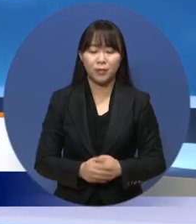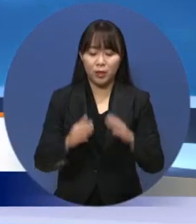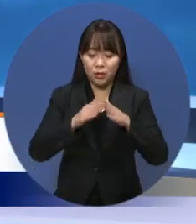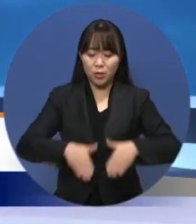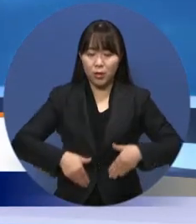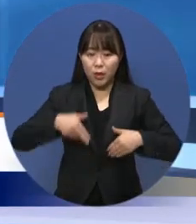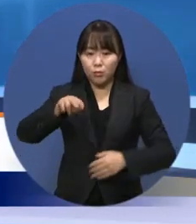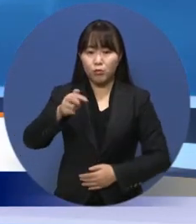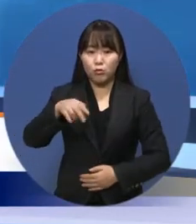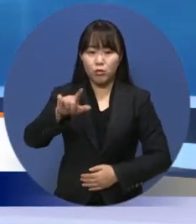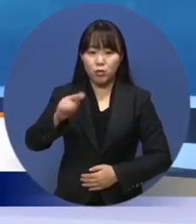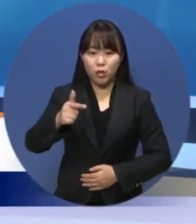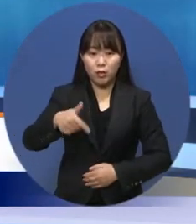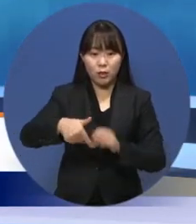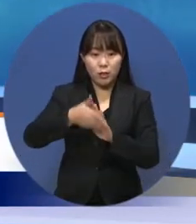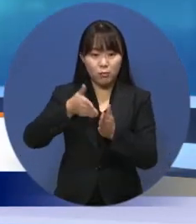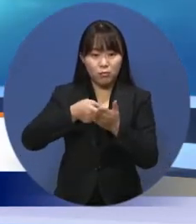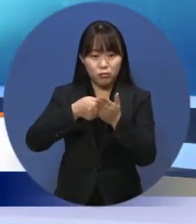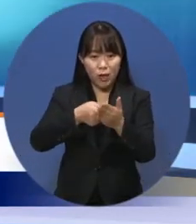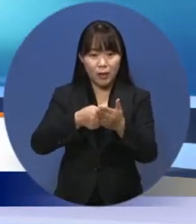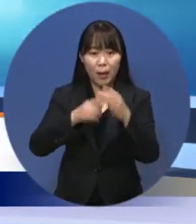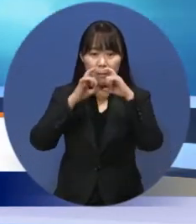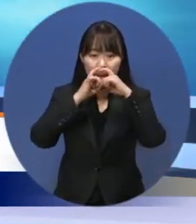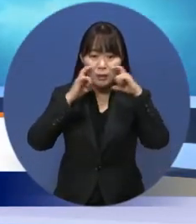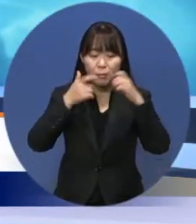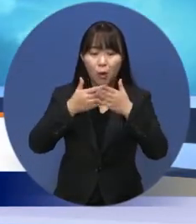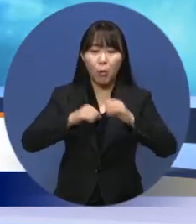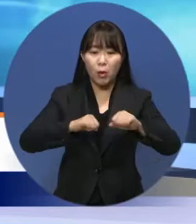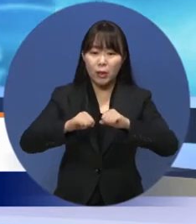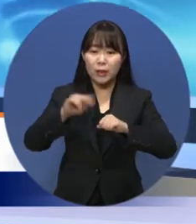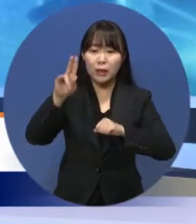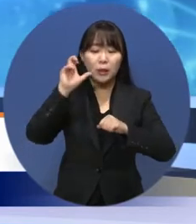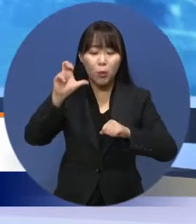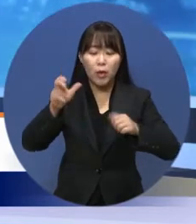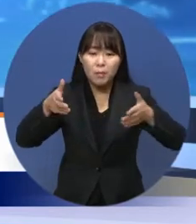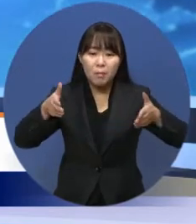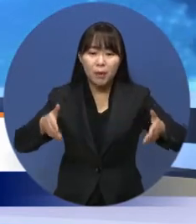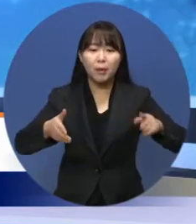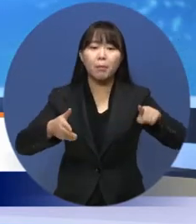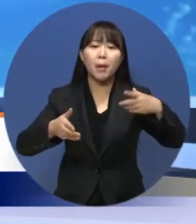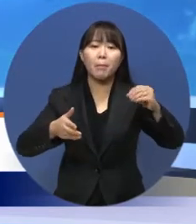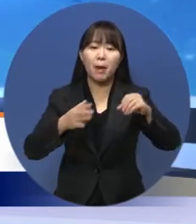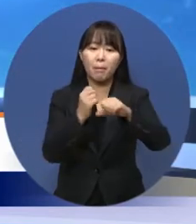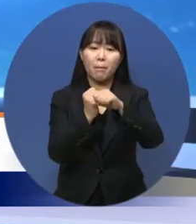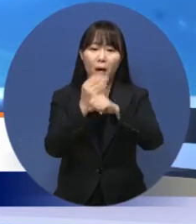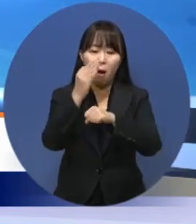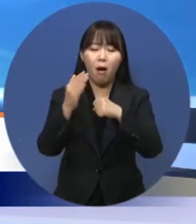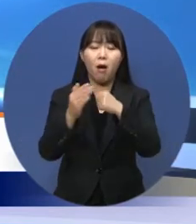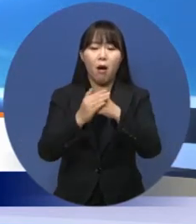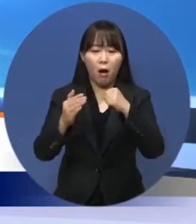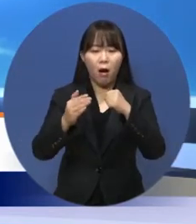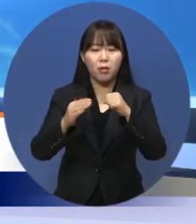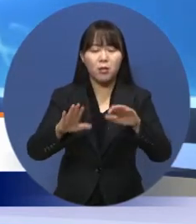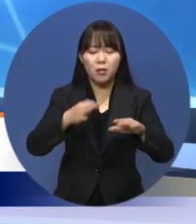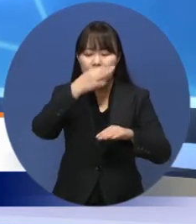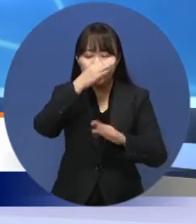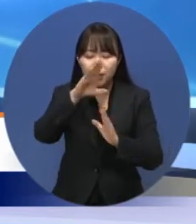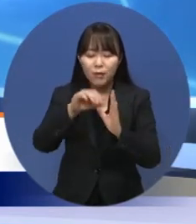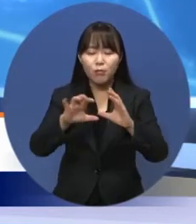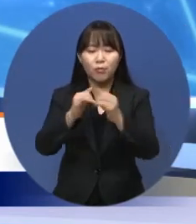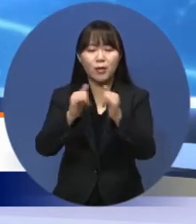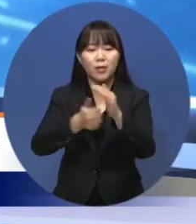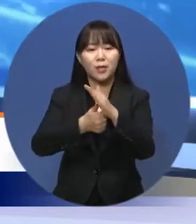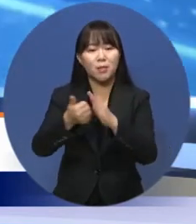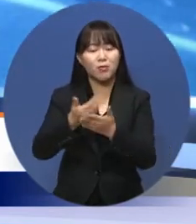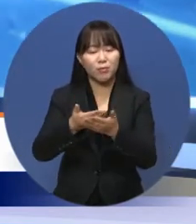전남 순천시가 추진한 마스크 권분 운동이 25일 만에 100만 장을 돌파해 힘든 시기 국민들에게